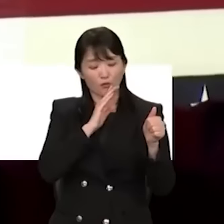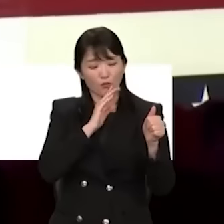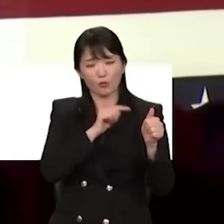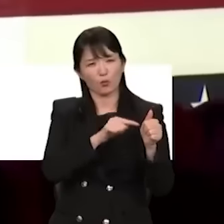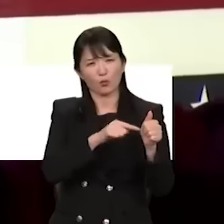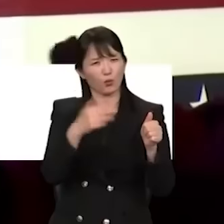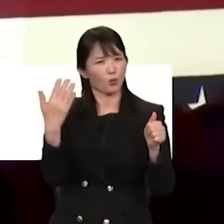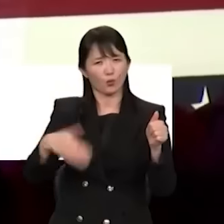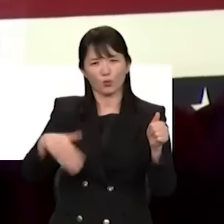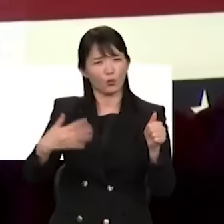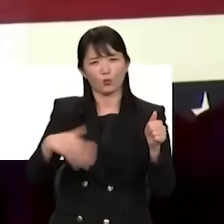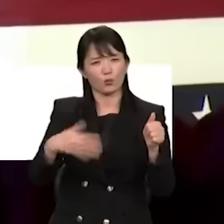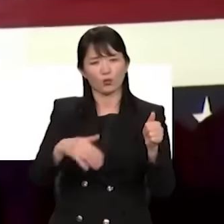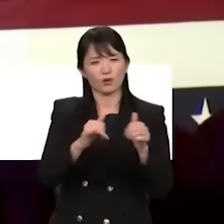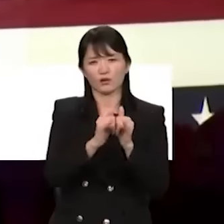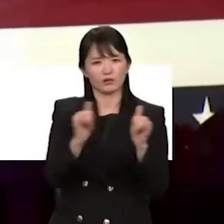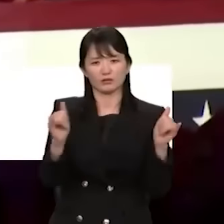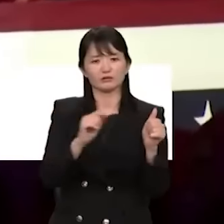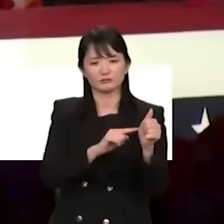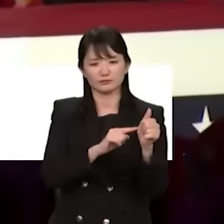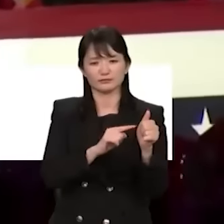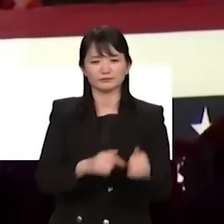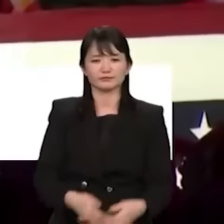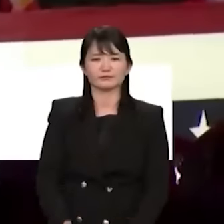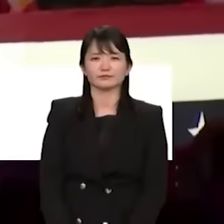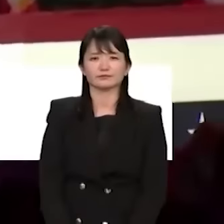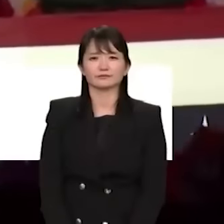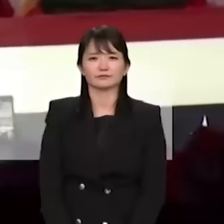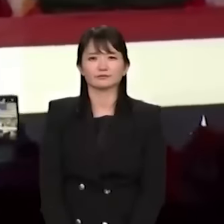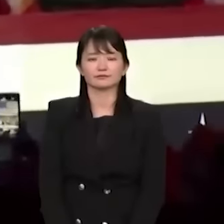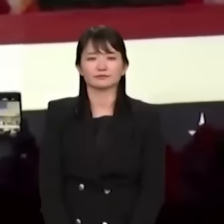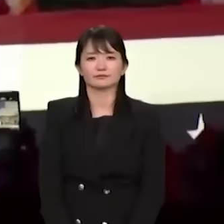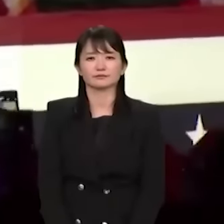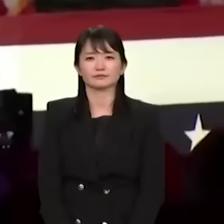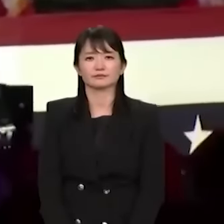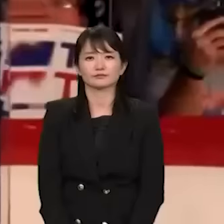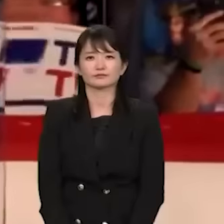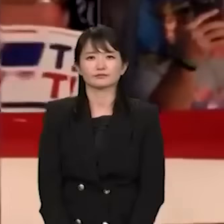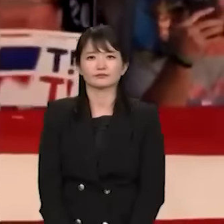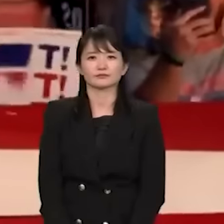Now he is. Now he's an amazing guy.